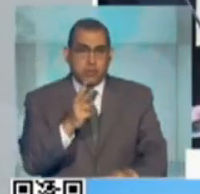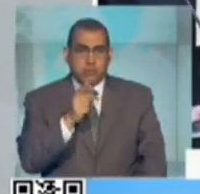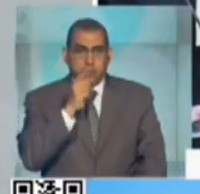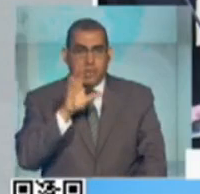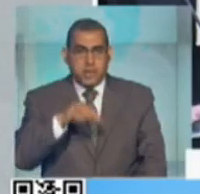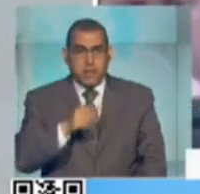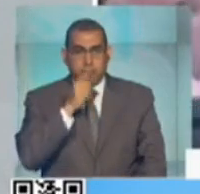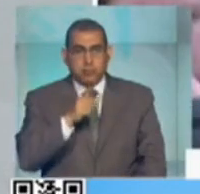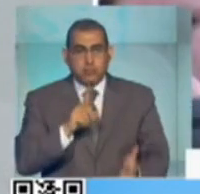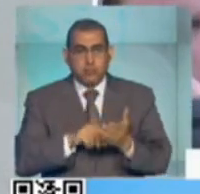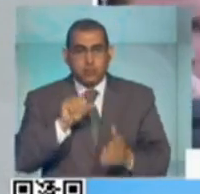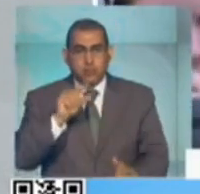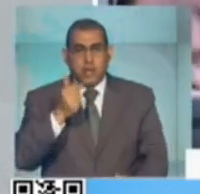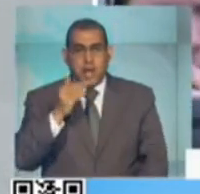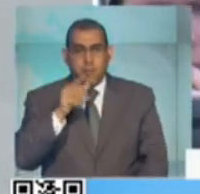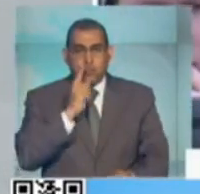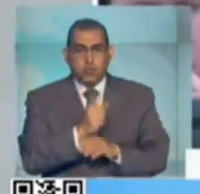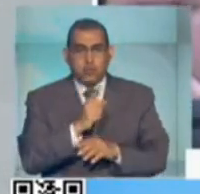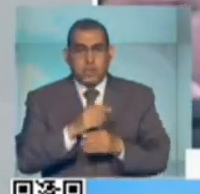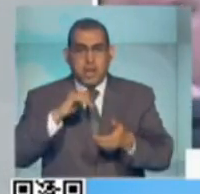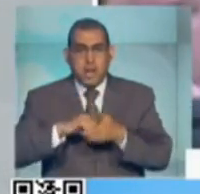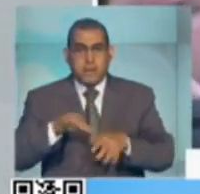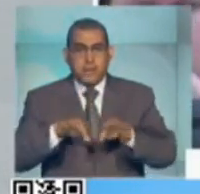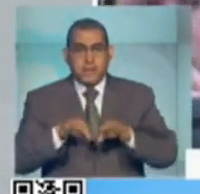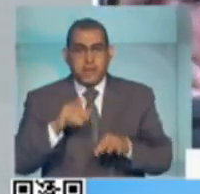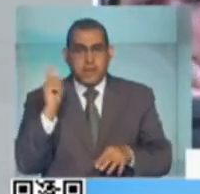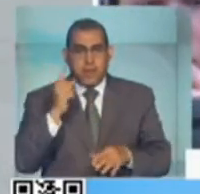نعم، الدكتور أحمد شديد أستاذ العلاقات